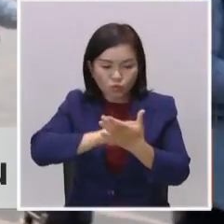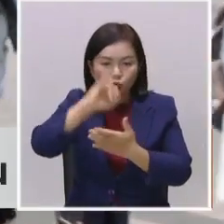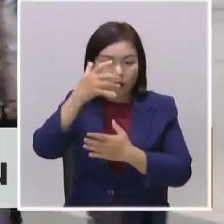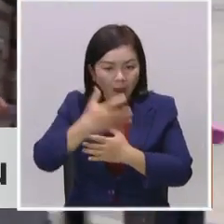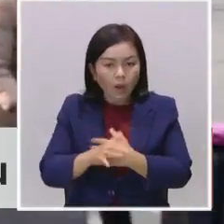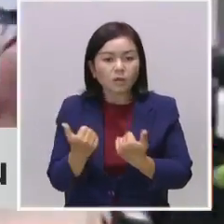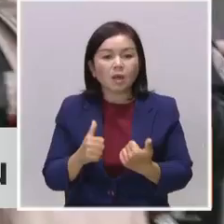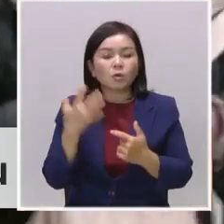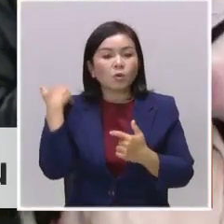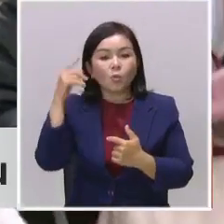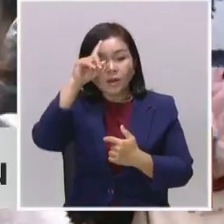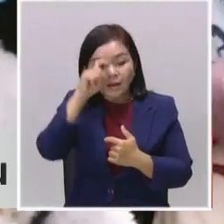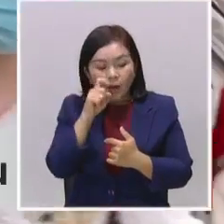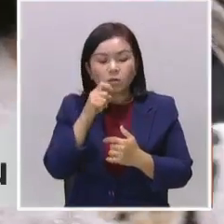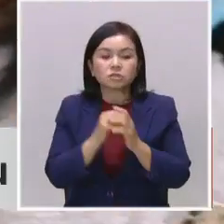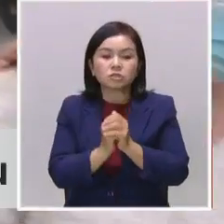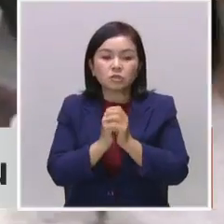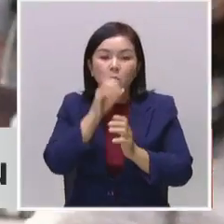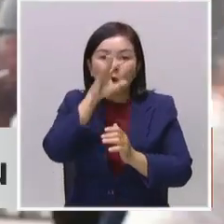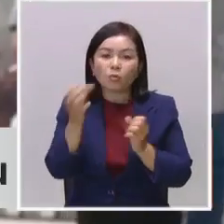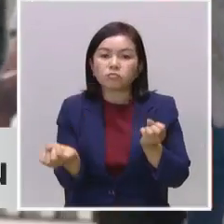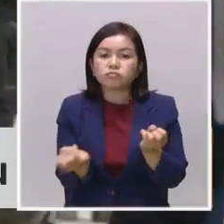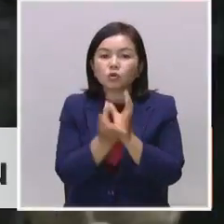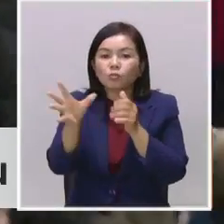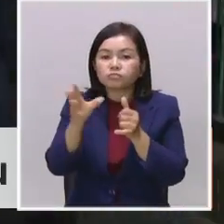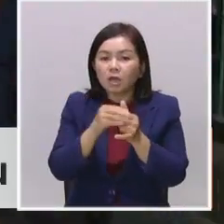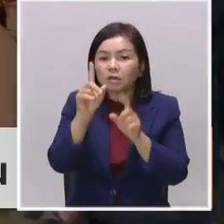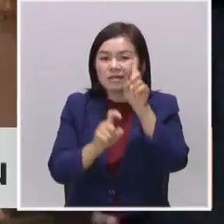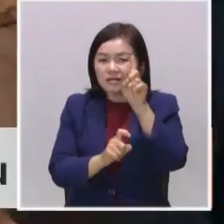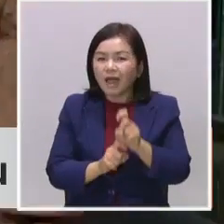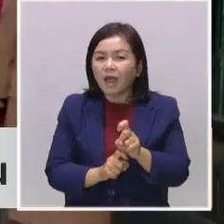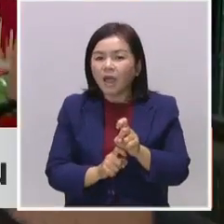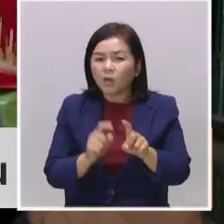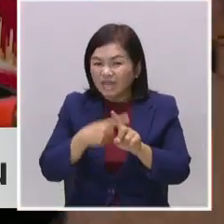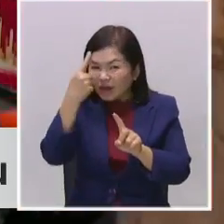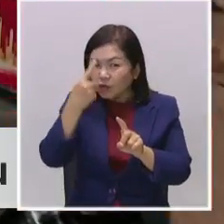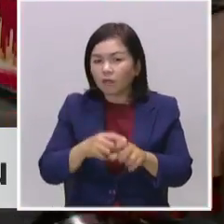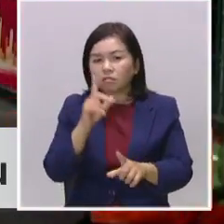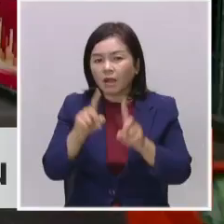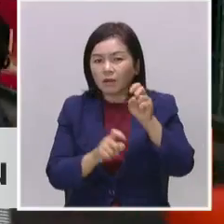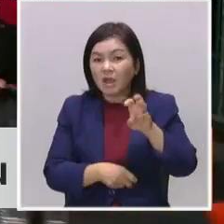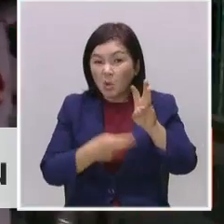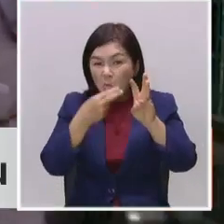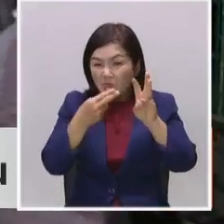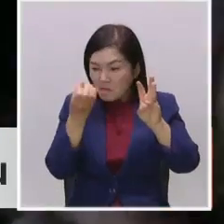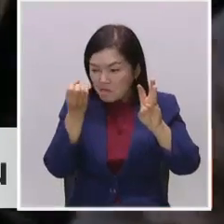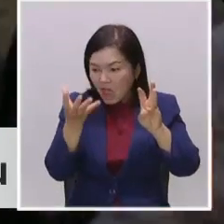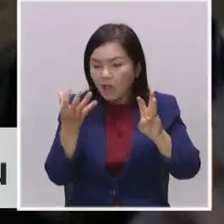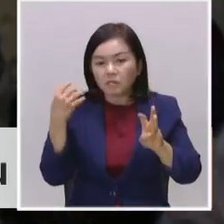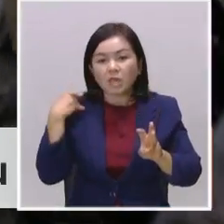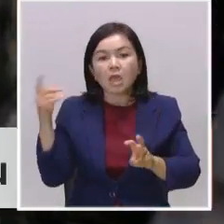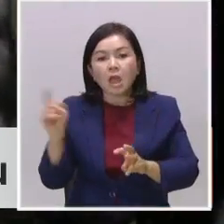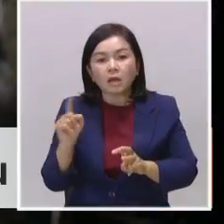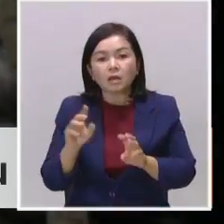ที่ผ่านมาจีนรายงานตัวเลขผู้เสียชีวิตที่เกี่ยวกับโควิดเกือบ 60,000 คนในเวลาเพียงเดือนเดียวซึ่งเป็นจำนวนมากที่สุด